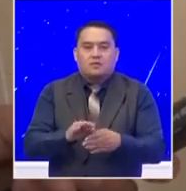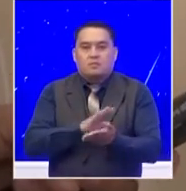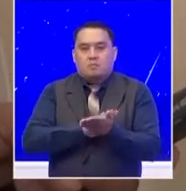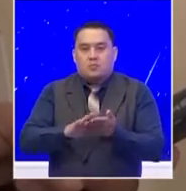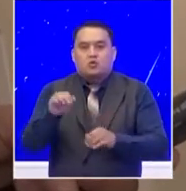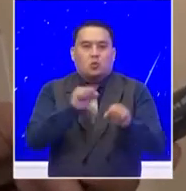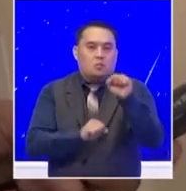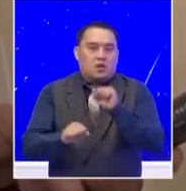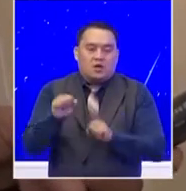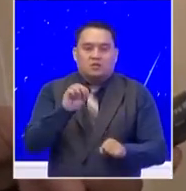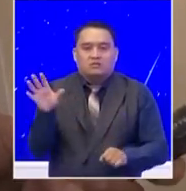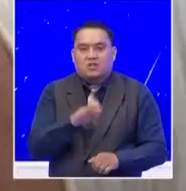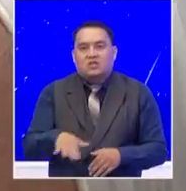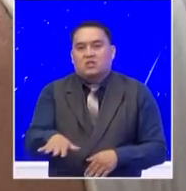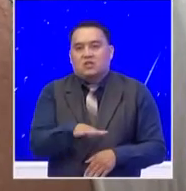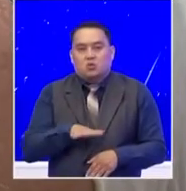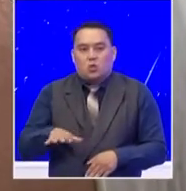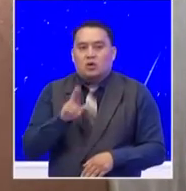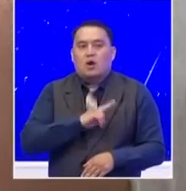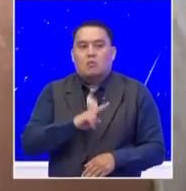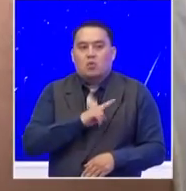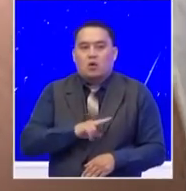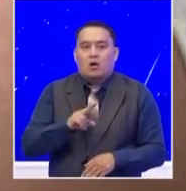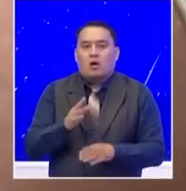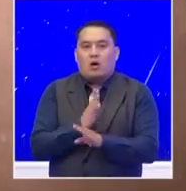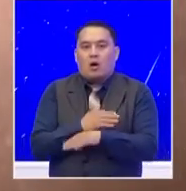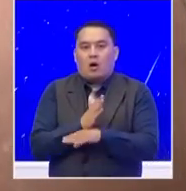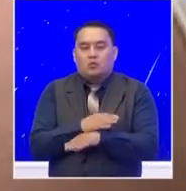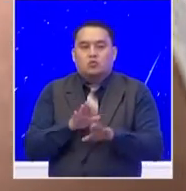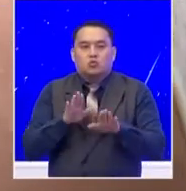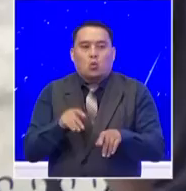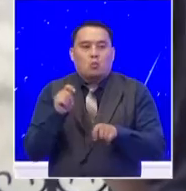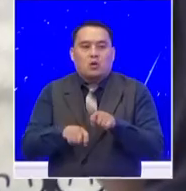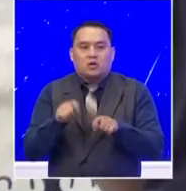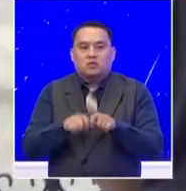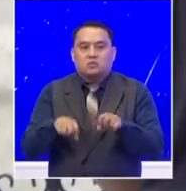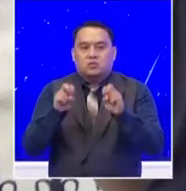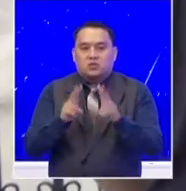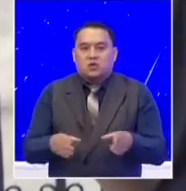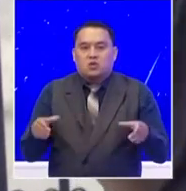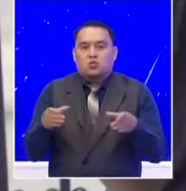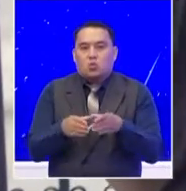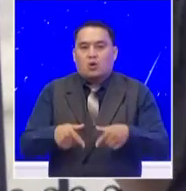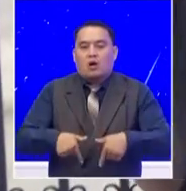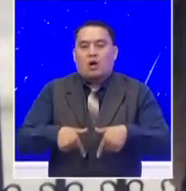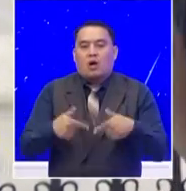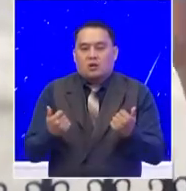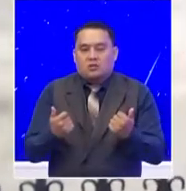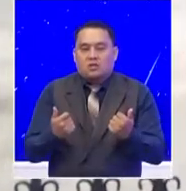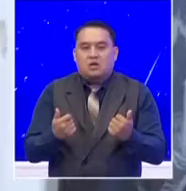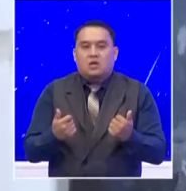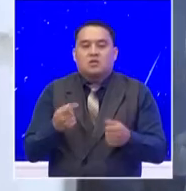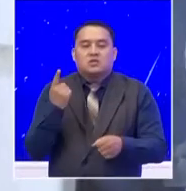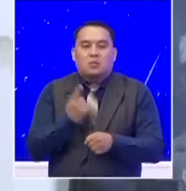проводить дезинфекцию всей территории. Работать на Капчагае смогут только прошедшие проверку специализированные туробъекты. Так называемый «дикий